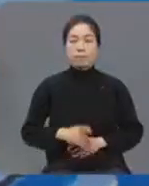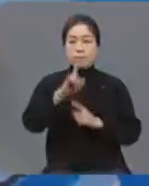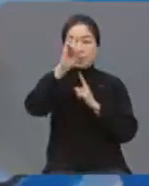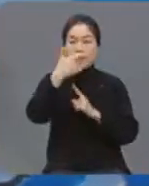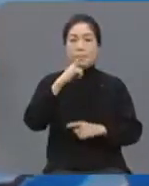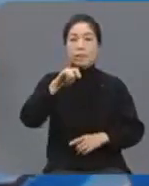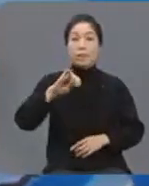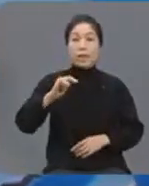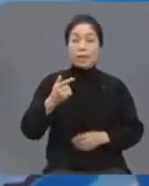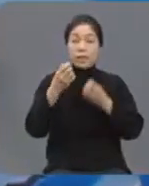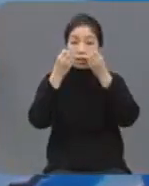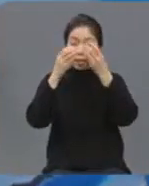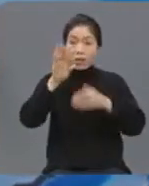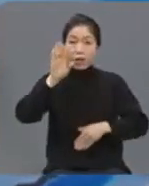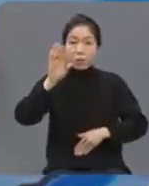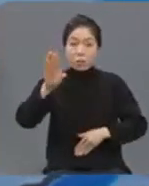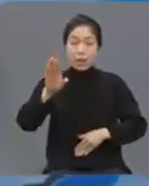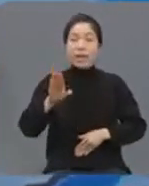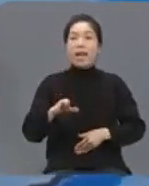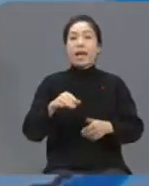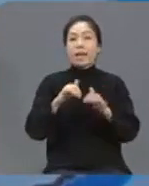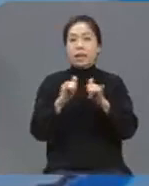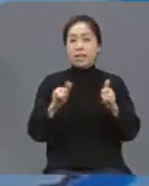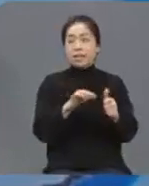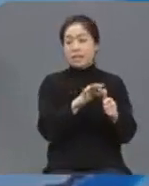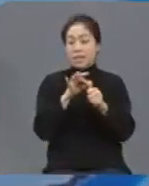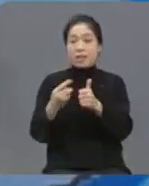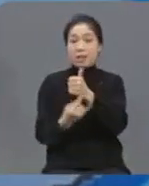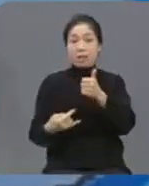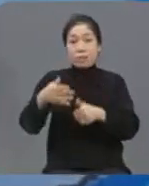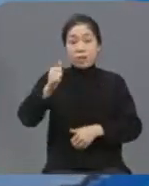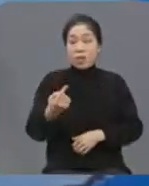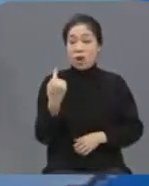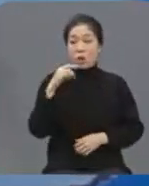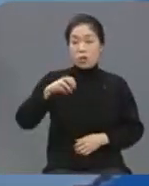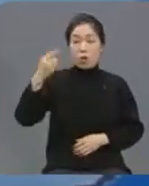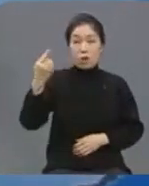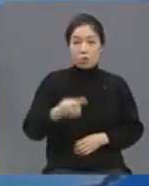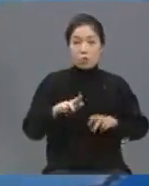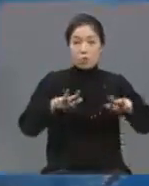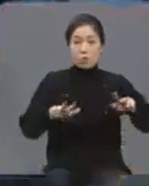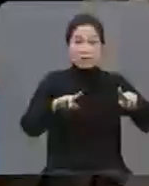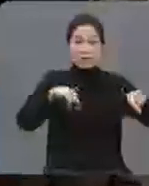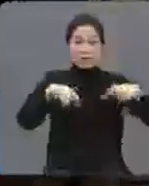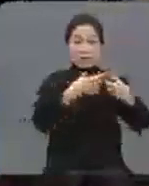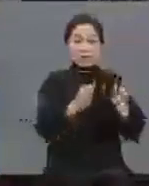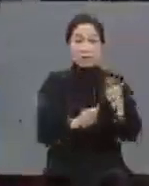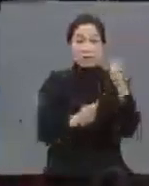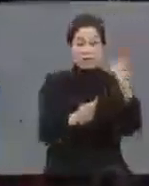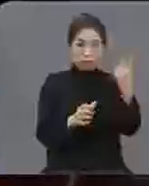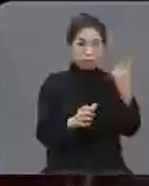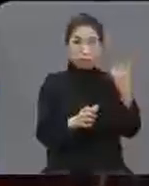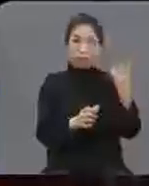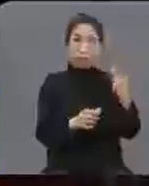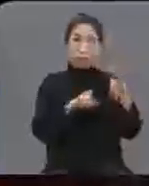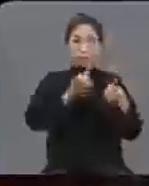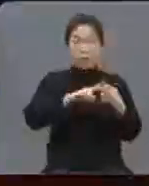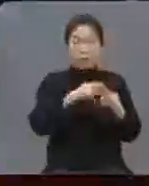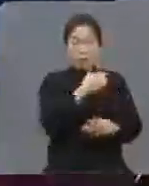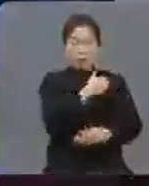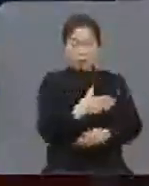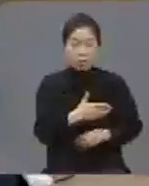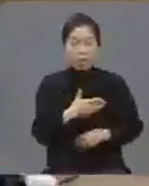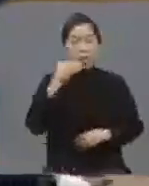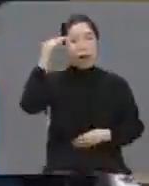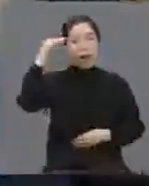이낙연 새로운 미래 인재영입 위원장이 어제 광주를 찾아 지금의 양당 정치를 이대로 두면 대한민국은 더 추락할 것이라며